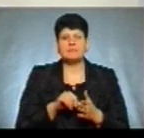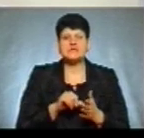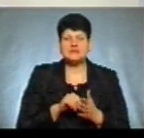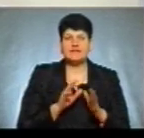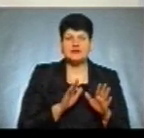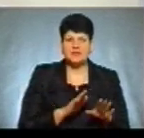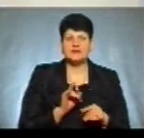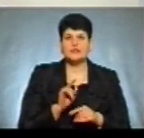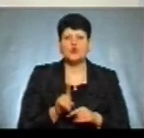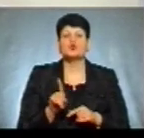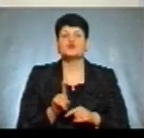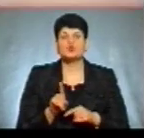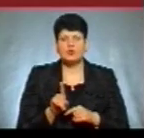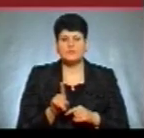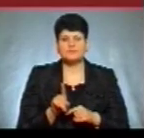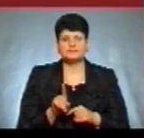щоб, скажімо так,